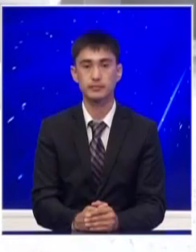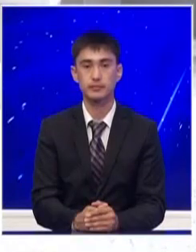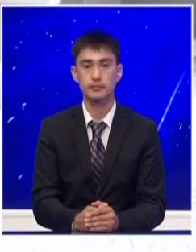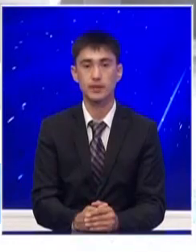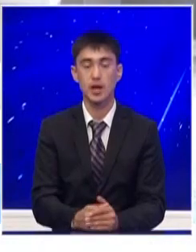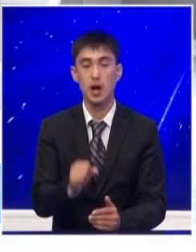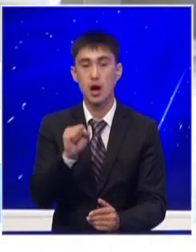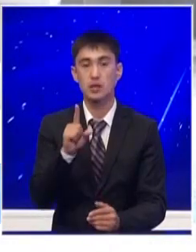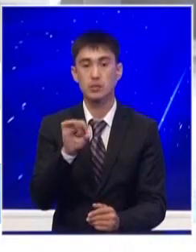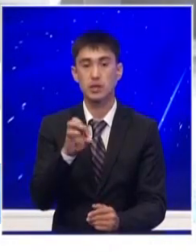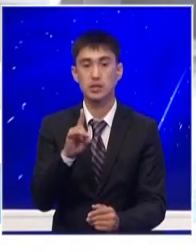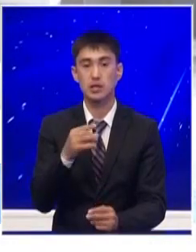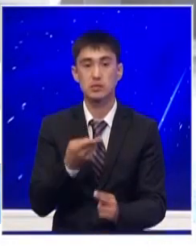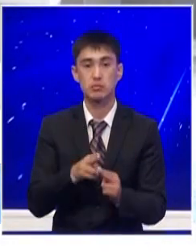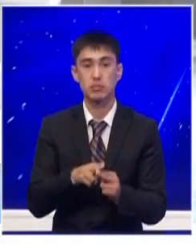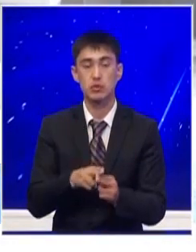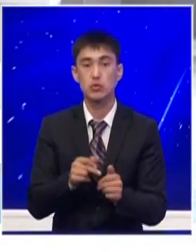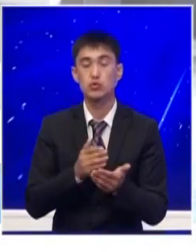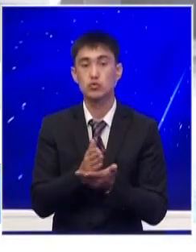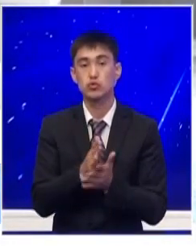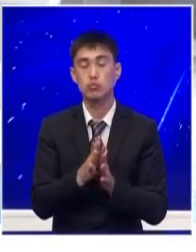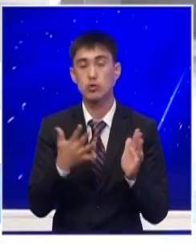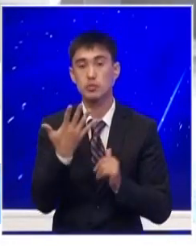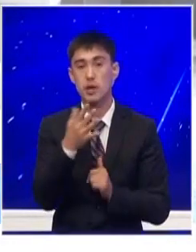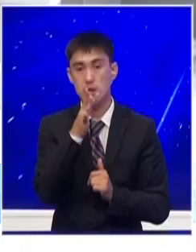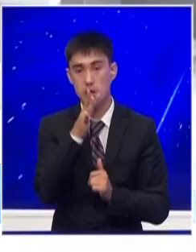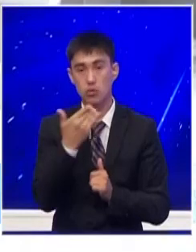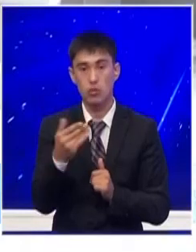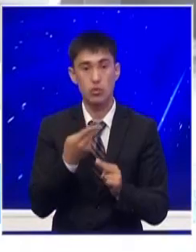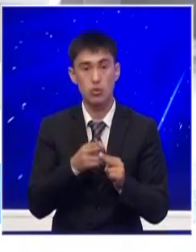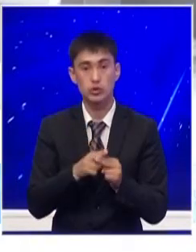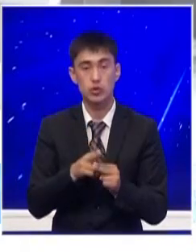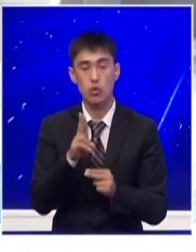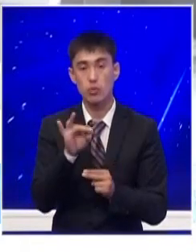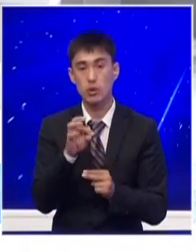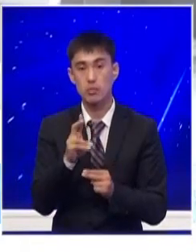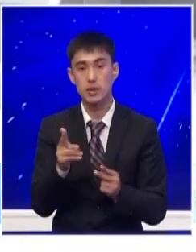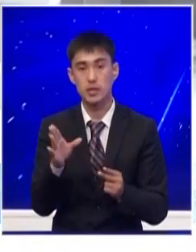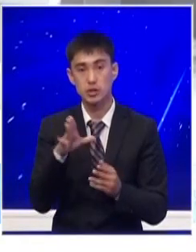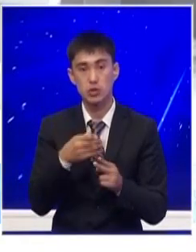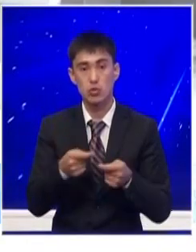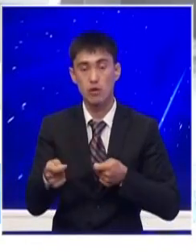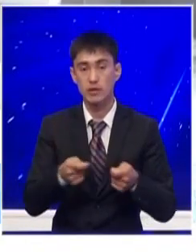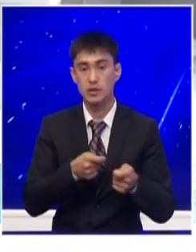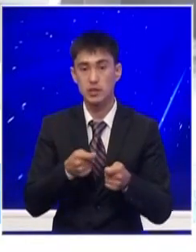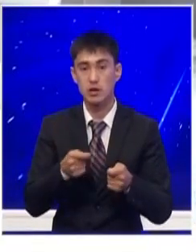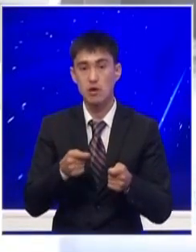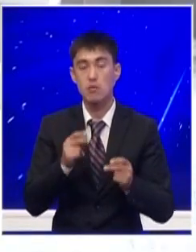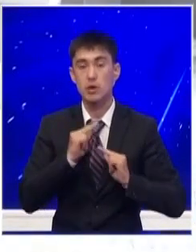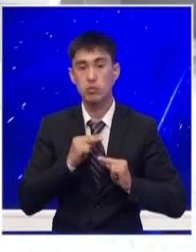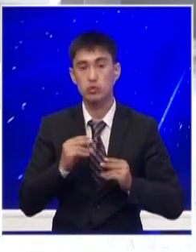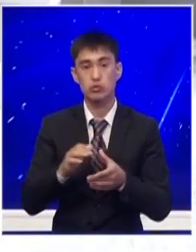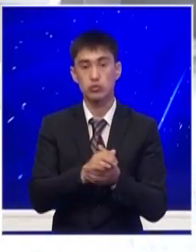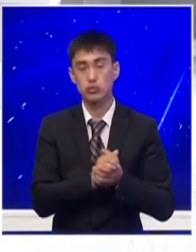С Азаматом Аскаровичем бок о бок служим больше 5 лет. Он очень коммуникабельный и инициативный руководитель. Вне работы